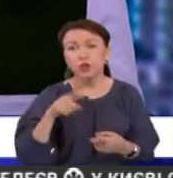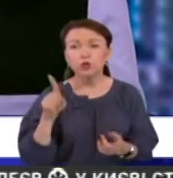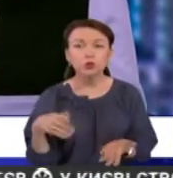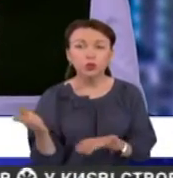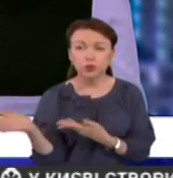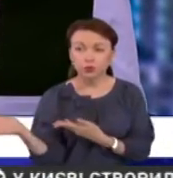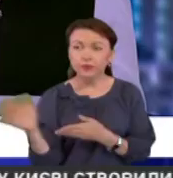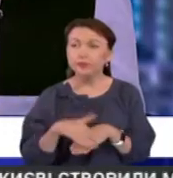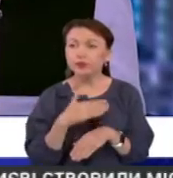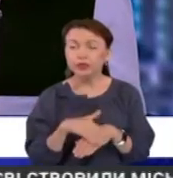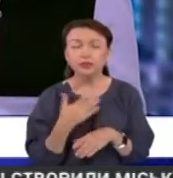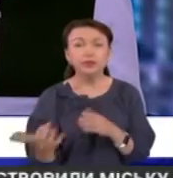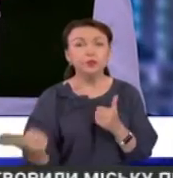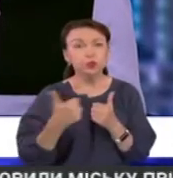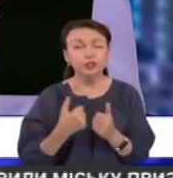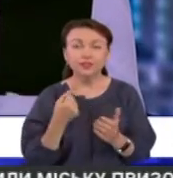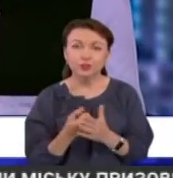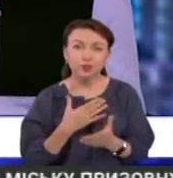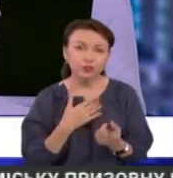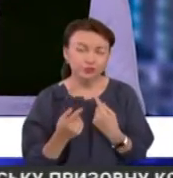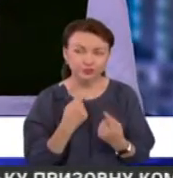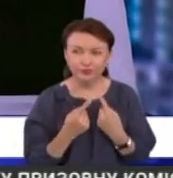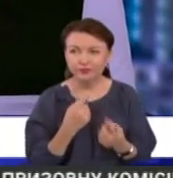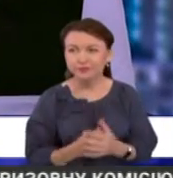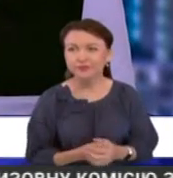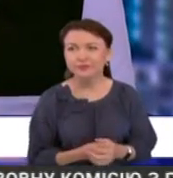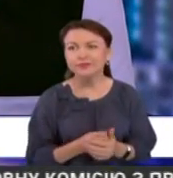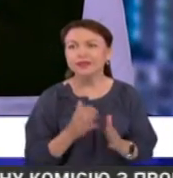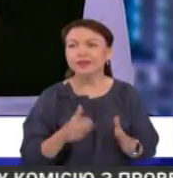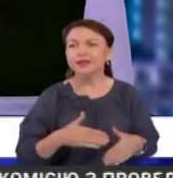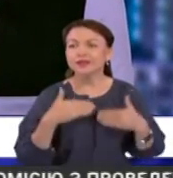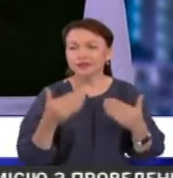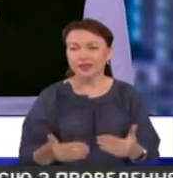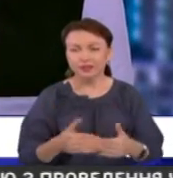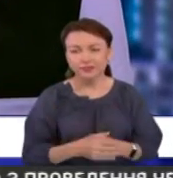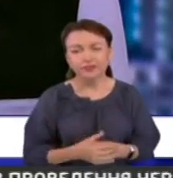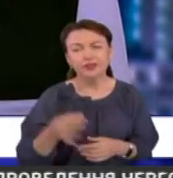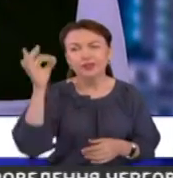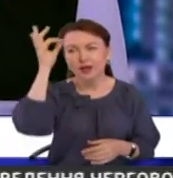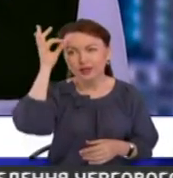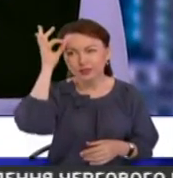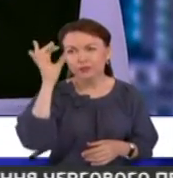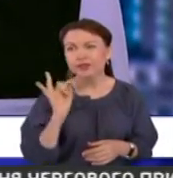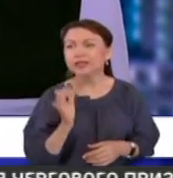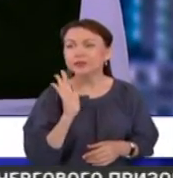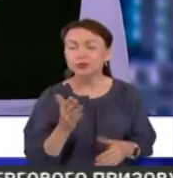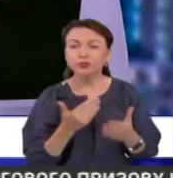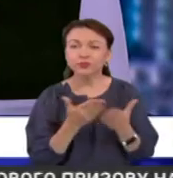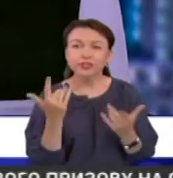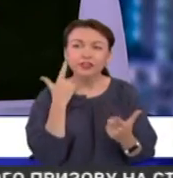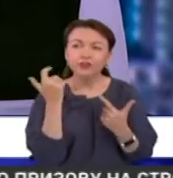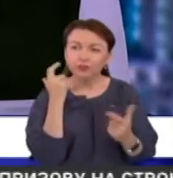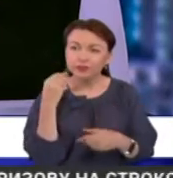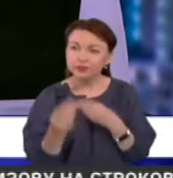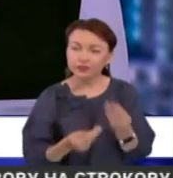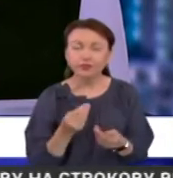змінний, тому долучайтеся до нашої розмови. Тим не менше, ми рухаємось далі нашим ефіром і нагадуємо, і будемо вас інформувати далі